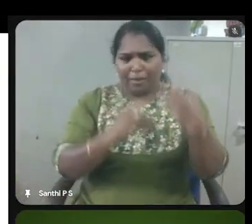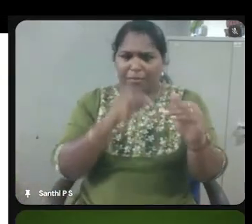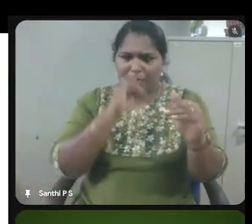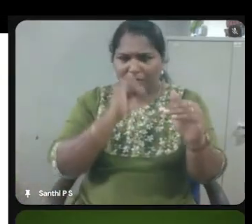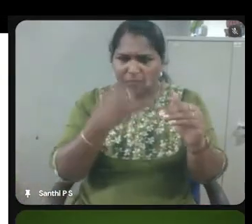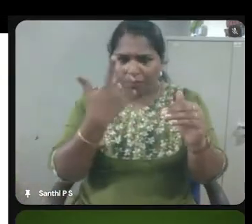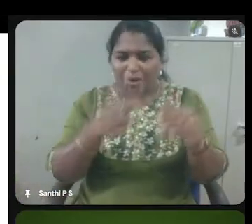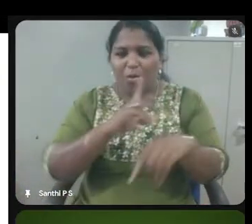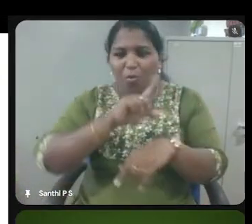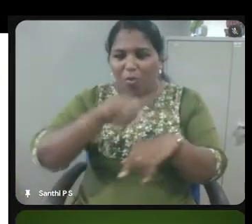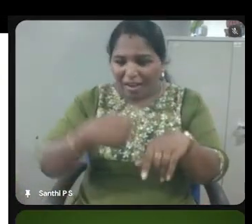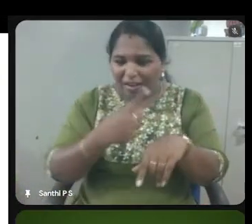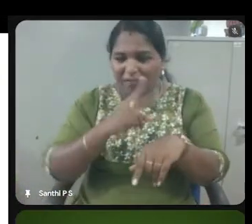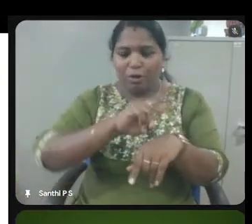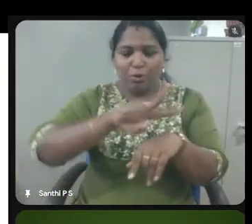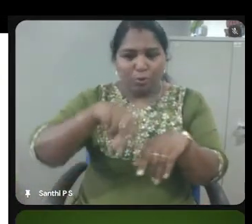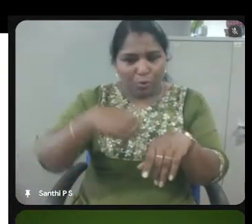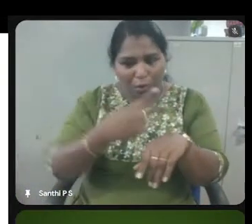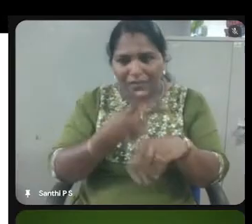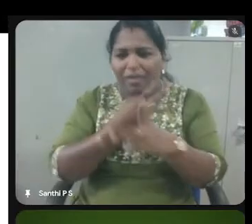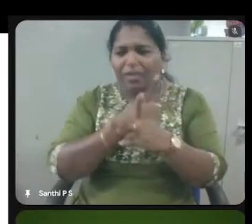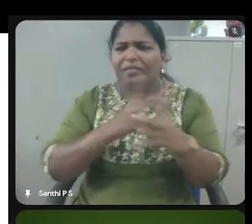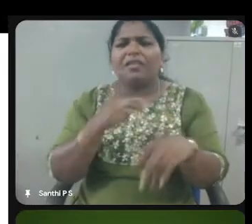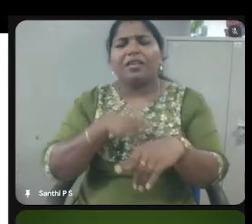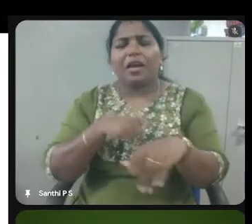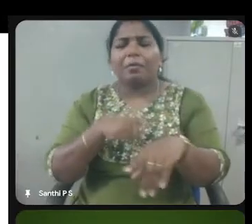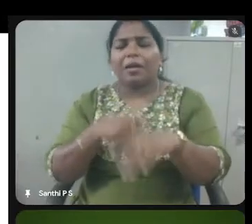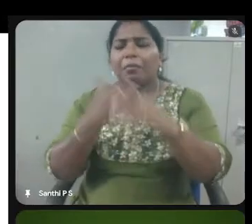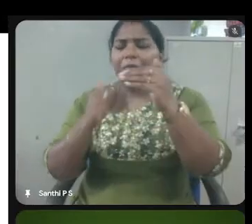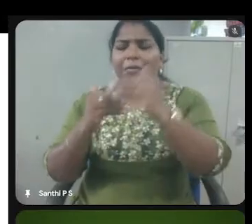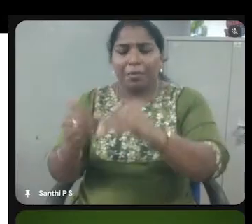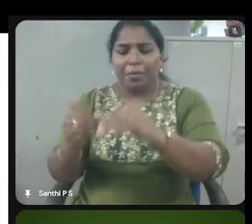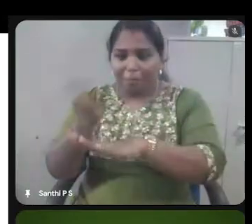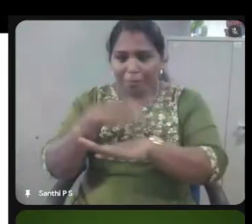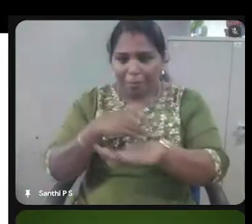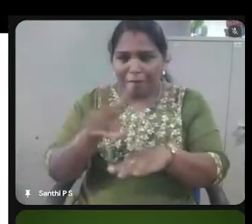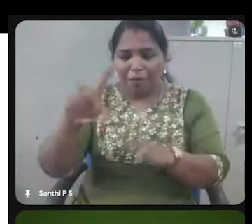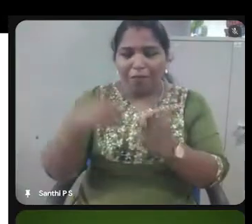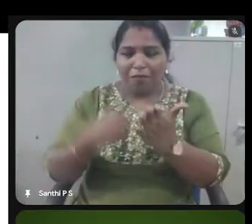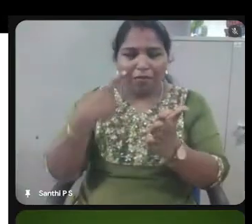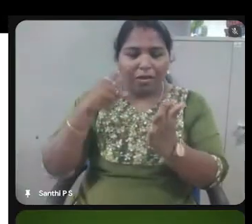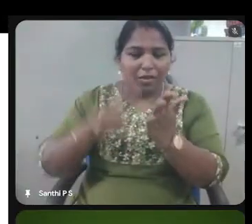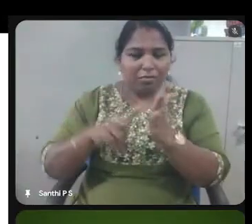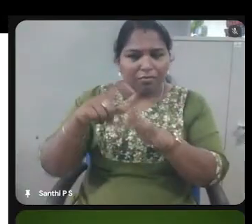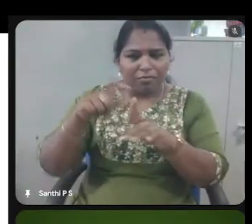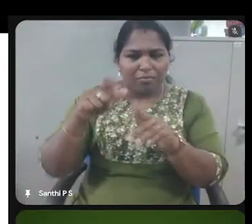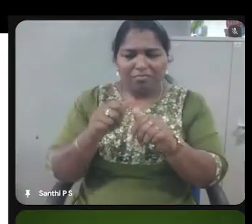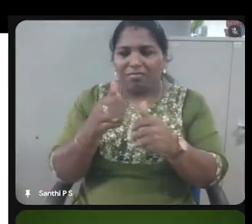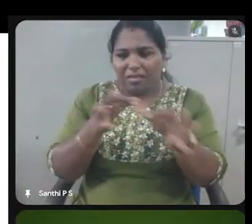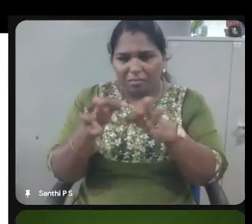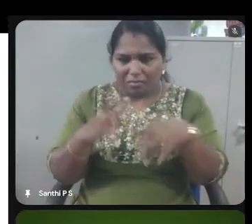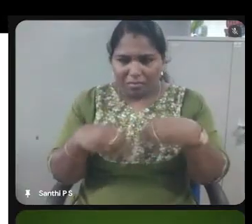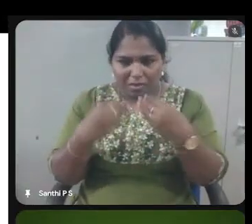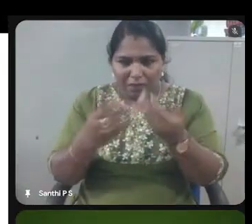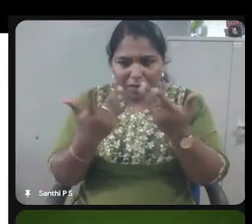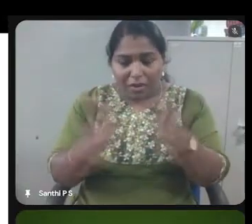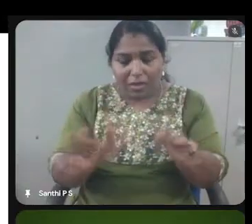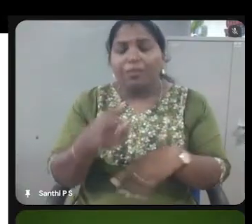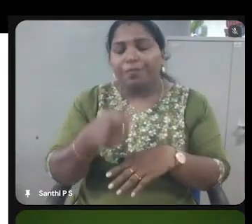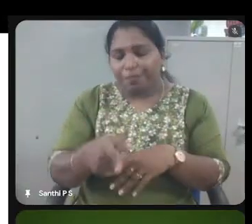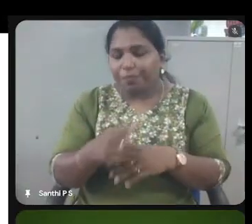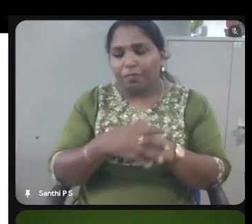എത്ര വയസ്സ് വരെയുള്ള കുട്ടികൾക്ക് 1 hour വരെ കൊടുക്കാം, അല്ലെങ്കിൽ നമ്മൾ എൽഡർ ആകുമ്പോൾ എത്ര ആകാം